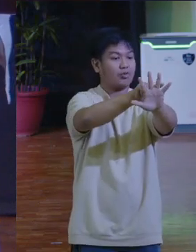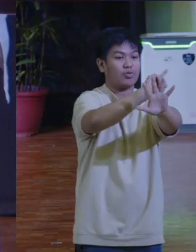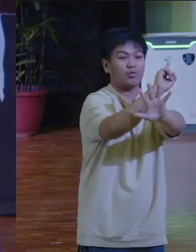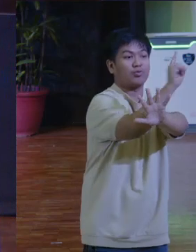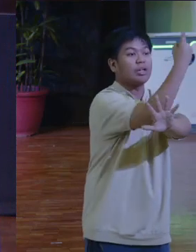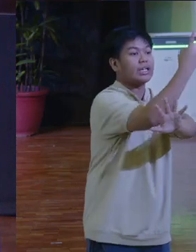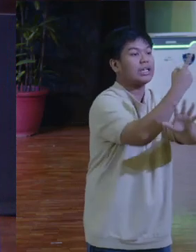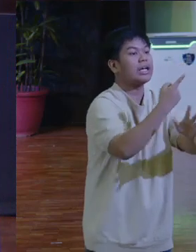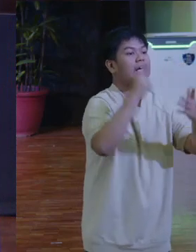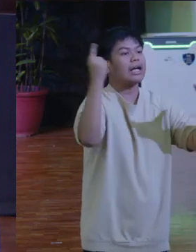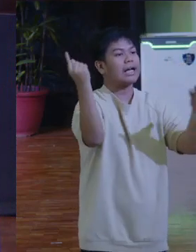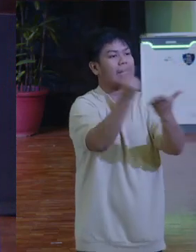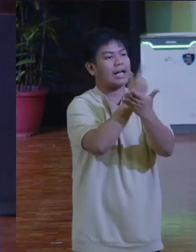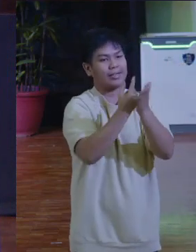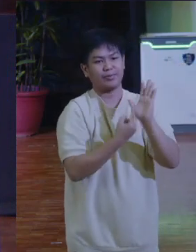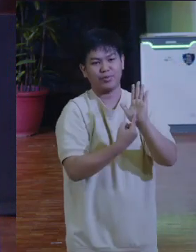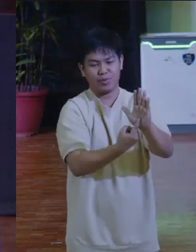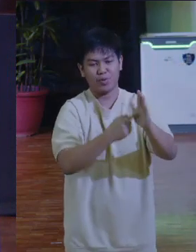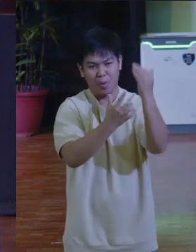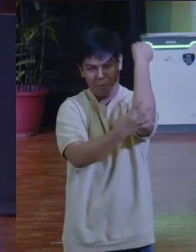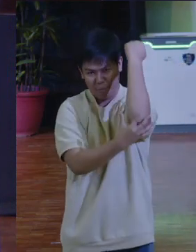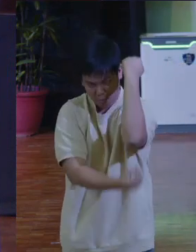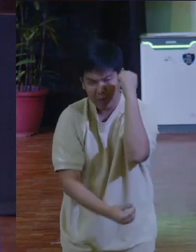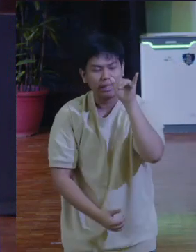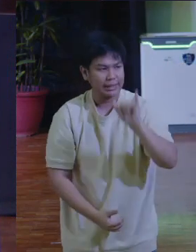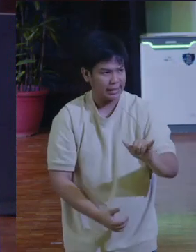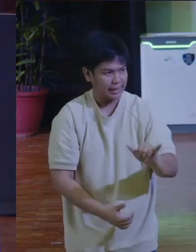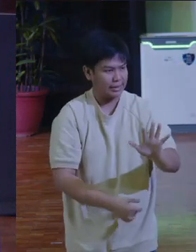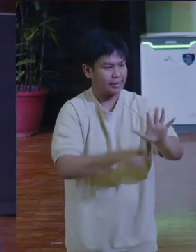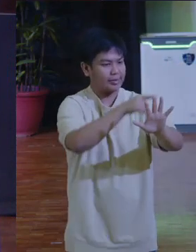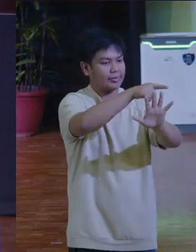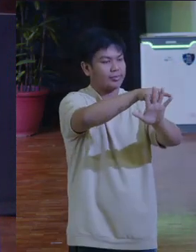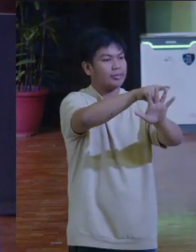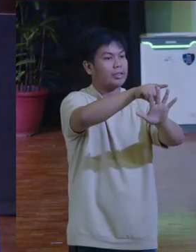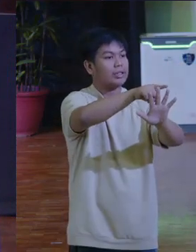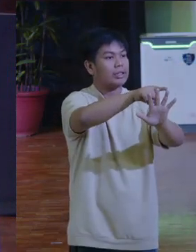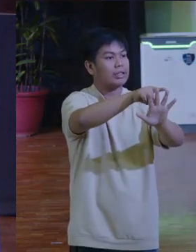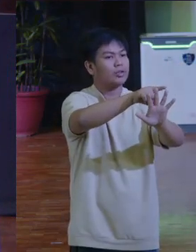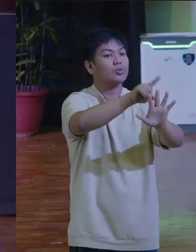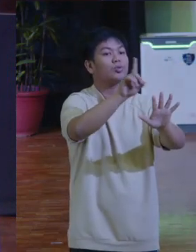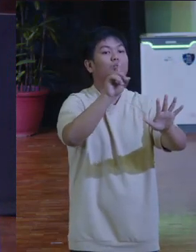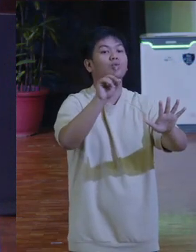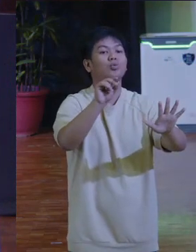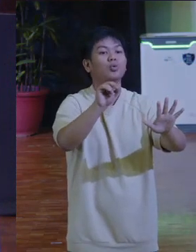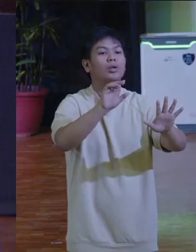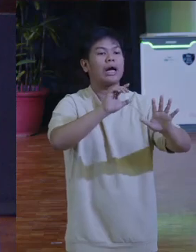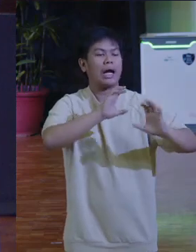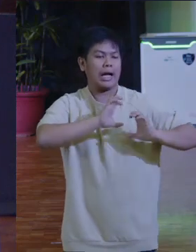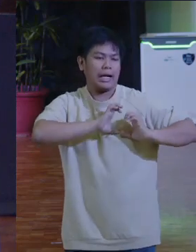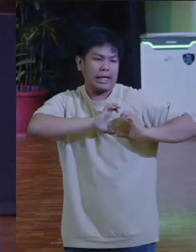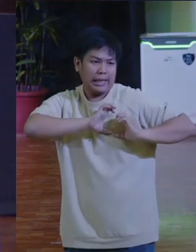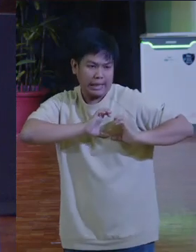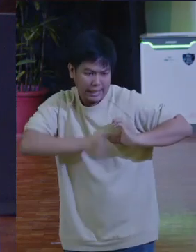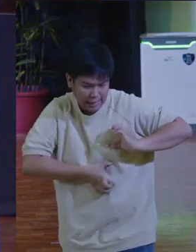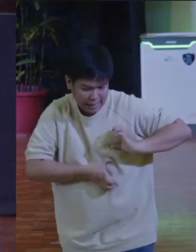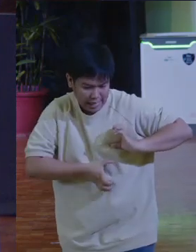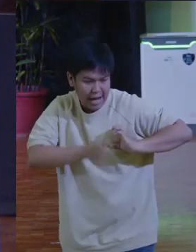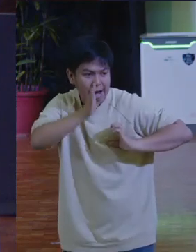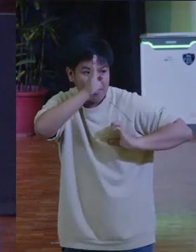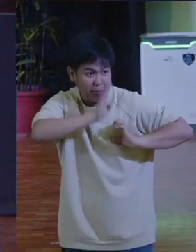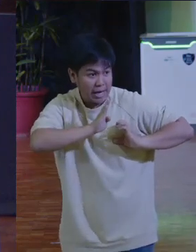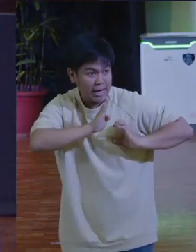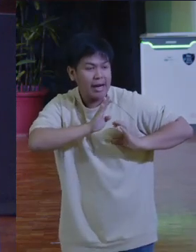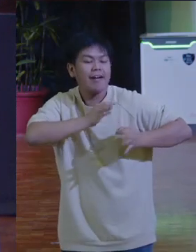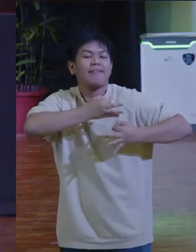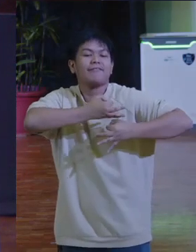misyon. Number 1, to mend broken hearts. Pagalingin ang mga basag at